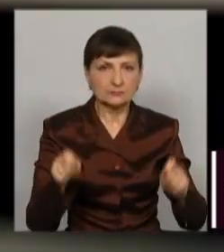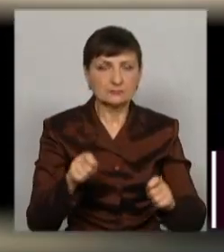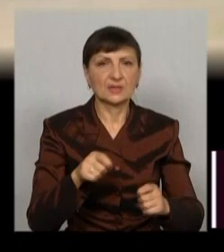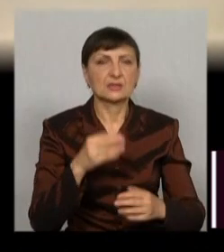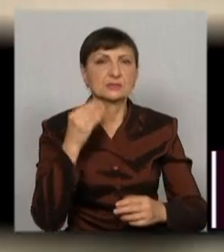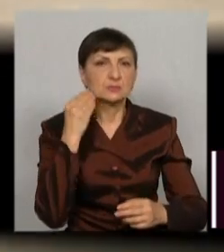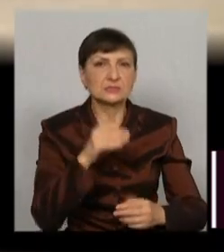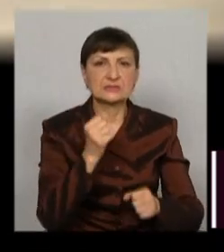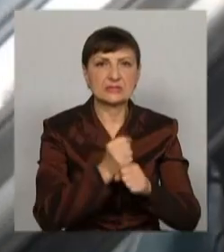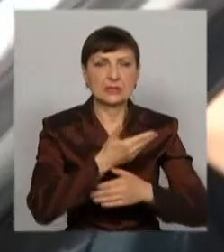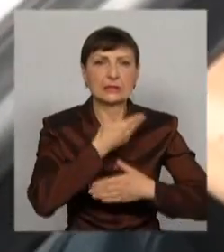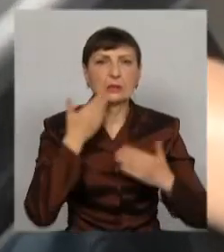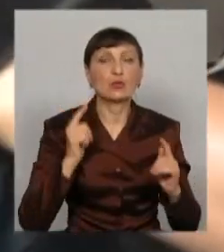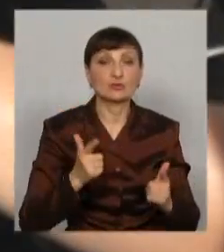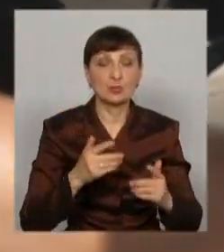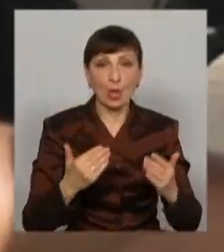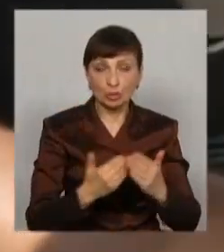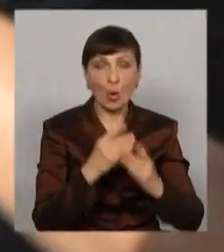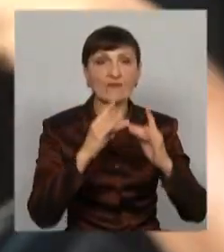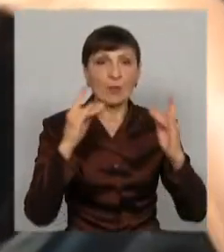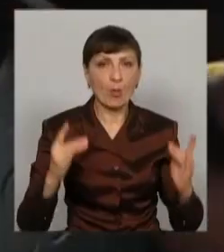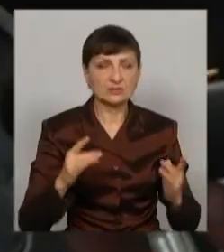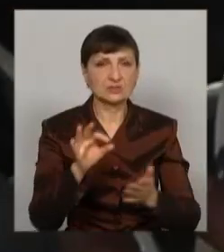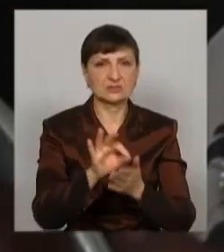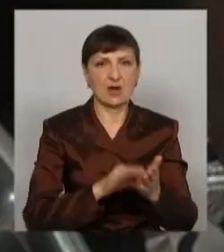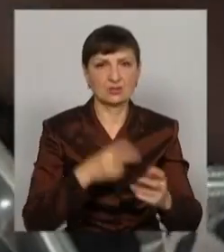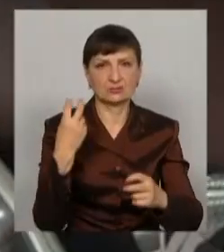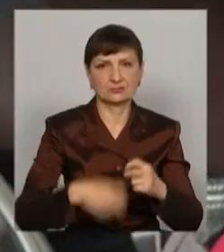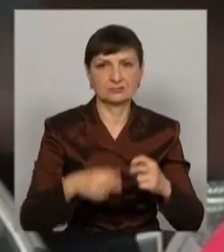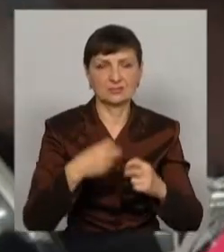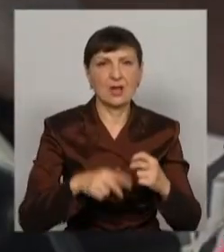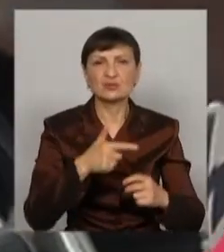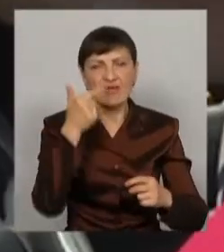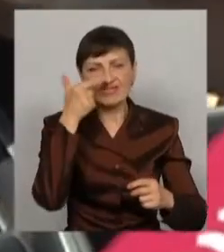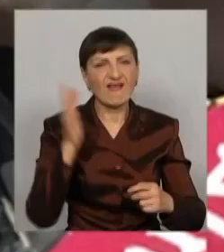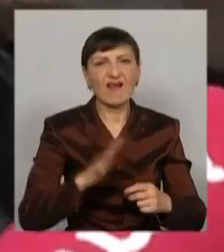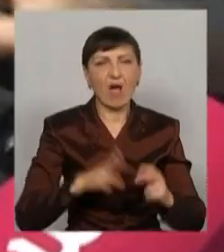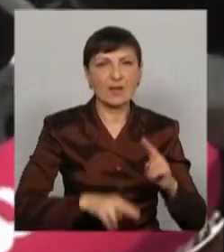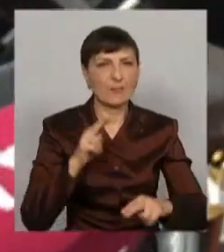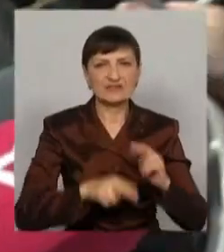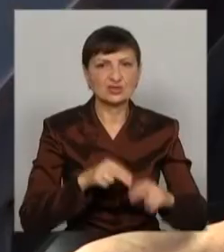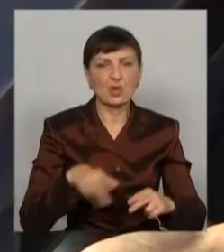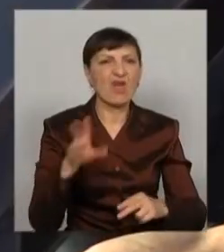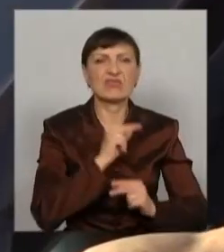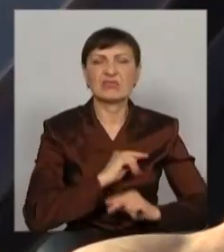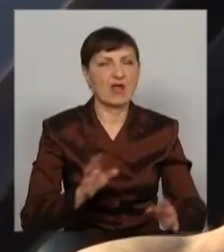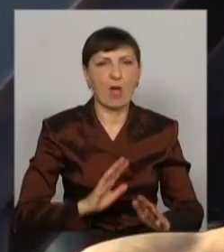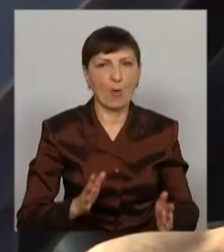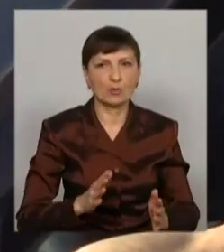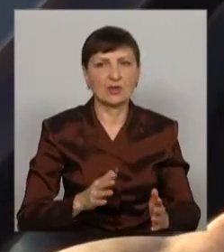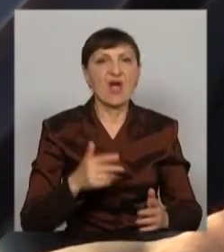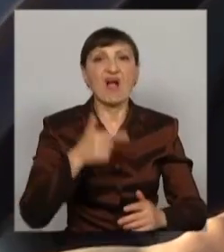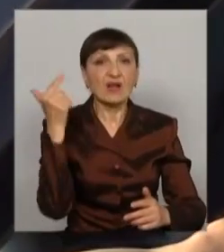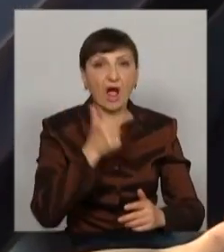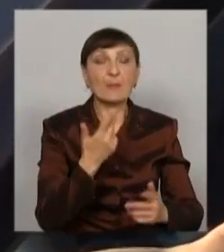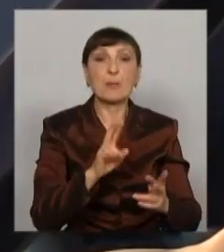на совесть. Новый мост же развалился сразу. Безграмотно построить все обвязки. Они не работают. Если бы грамотно